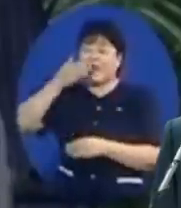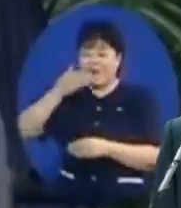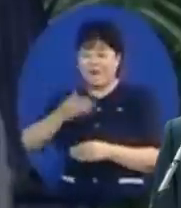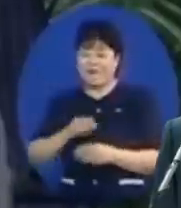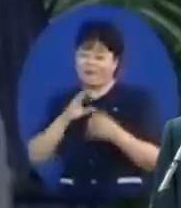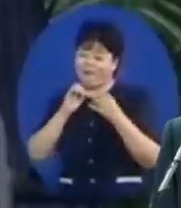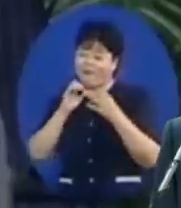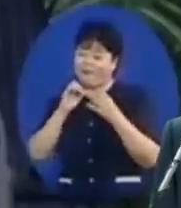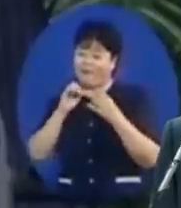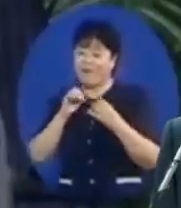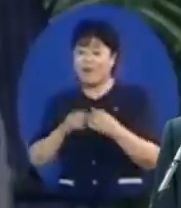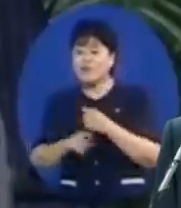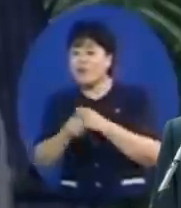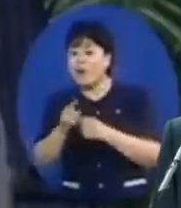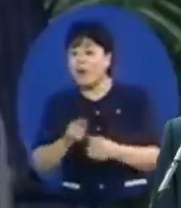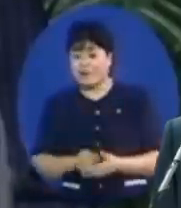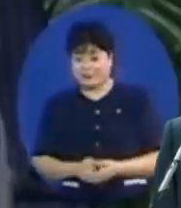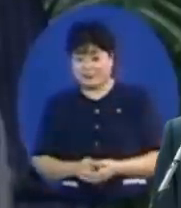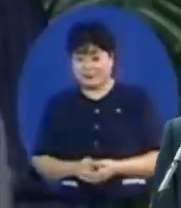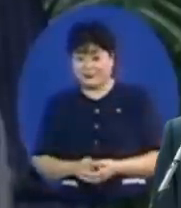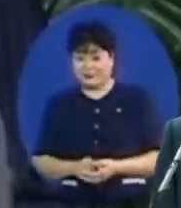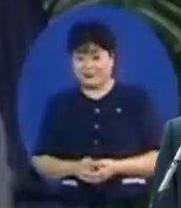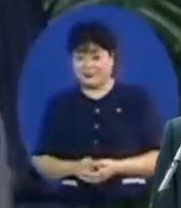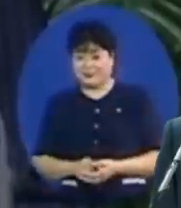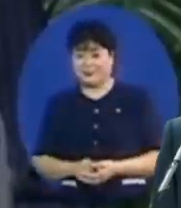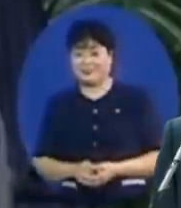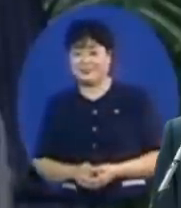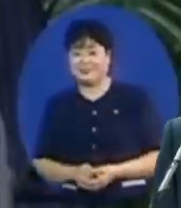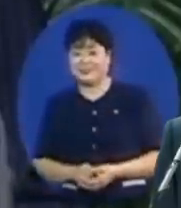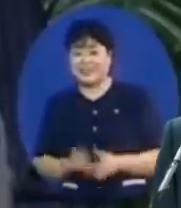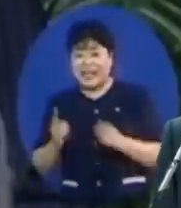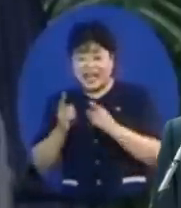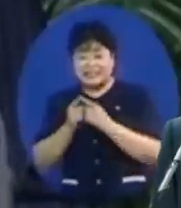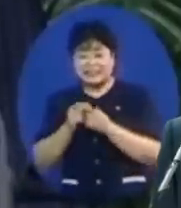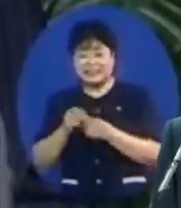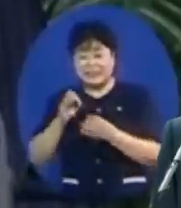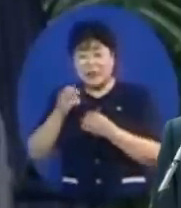마십니다. 왜? 차 안 마시면 내만 손해 나지. 내가